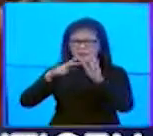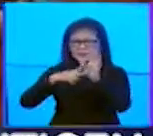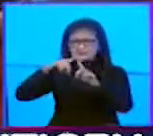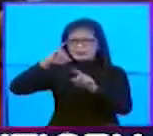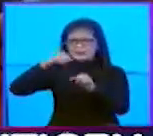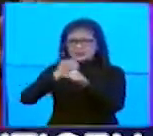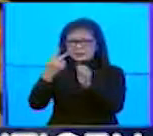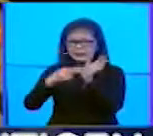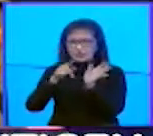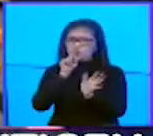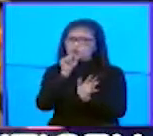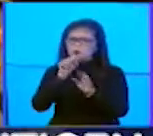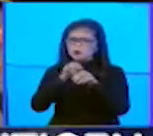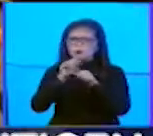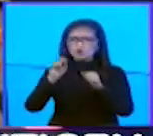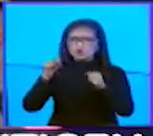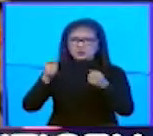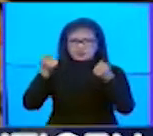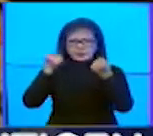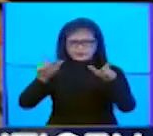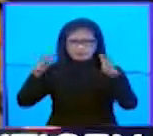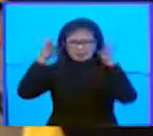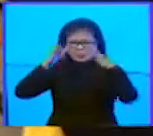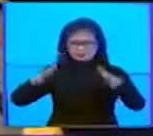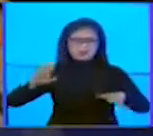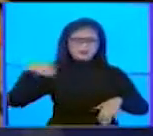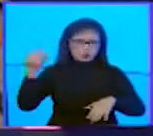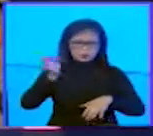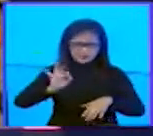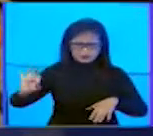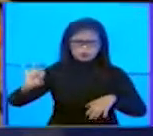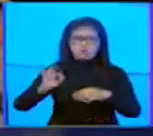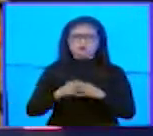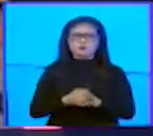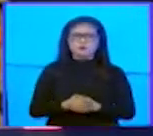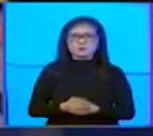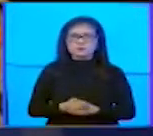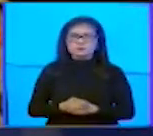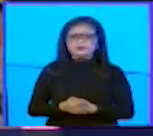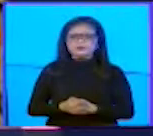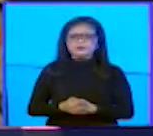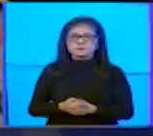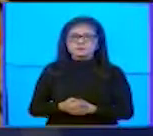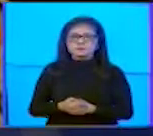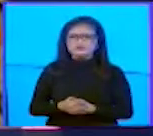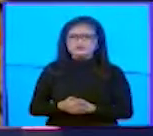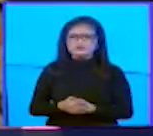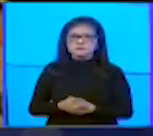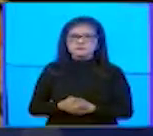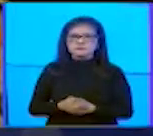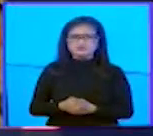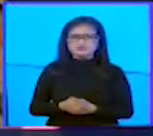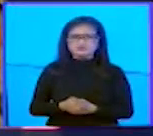dan Tahun Baru. Ada 3.000 turis yang dites ya, selama kemarin di berbagai titik termasuk